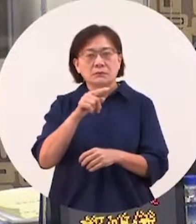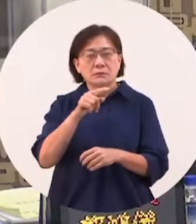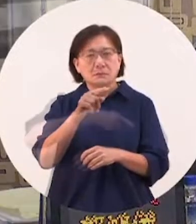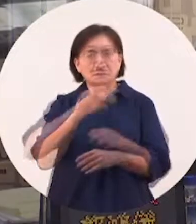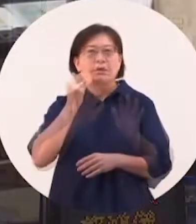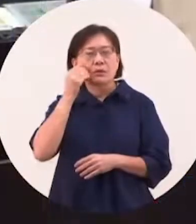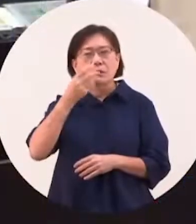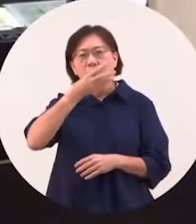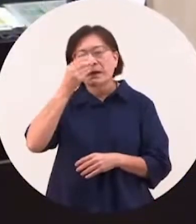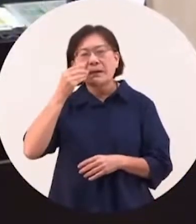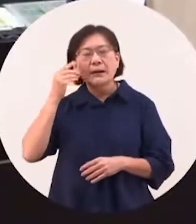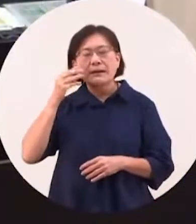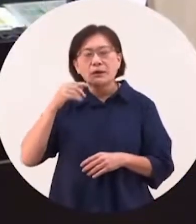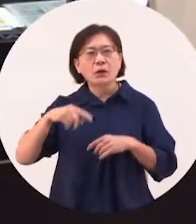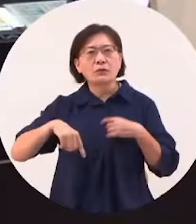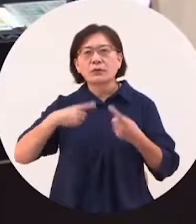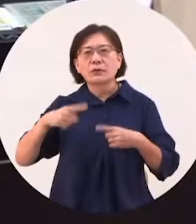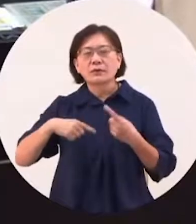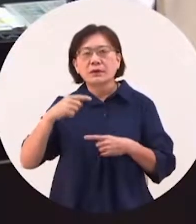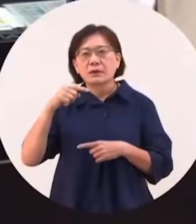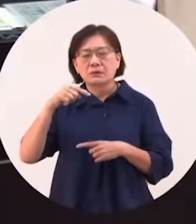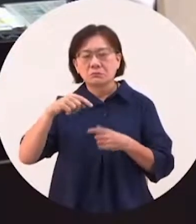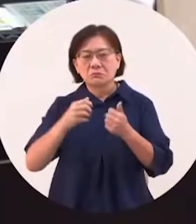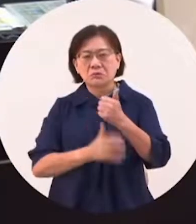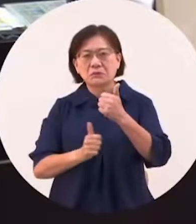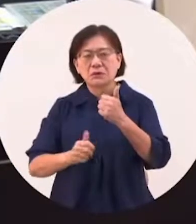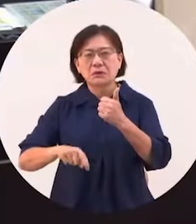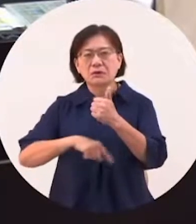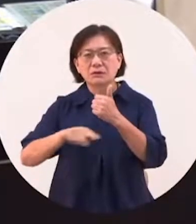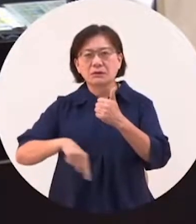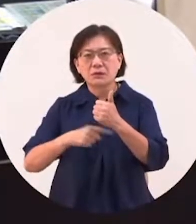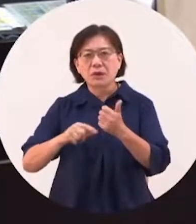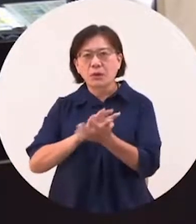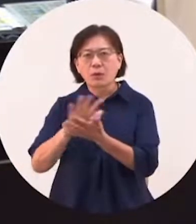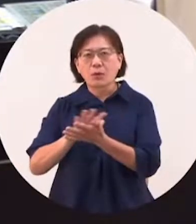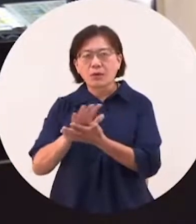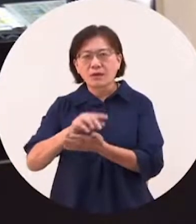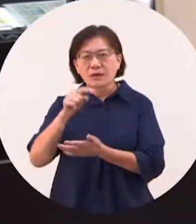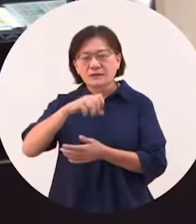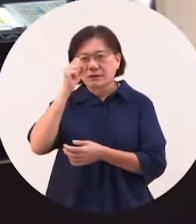济，互咱府城个公允感不断失落。